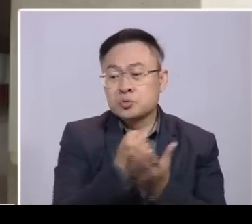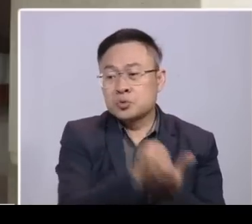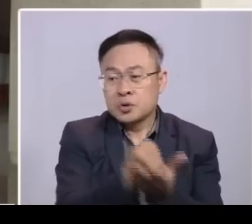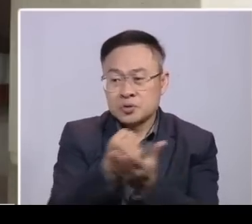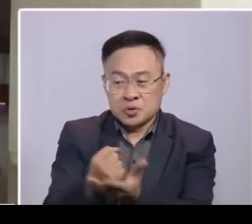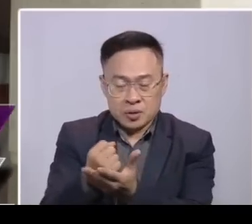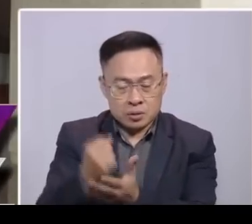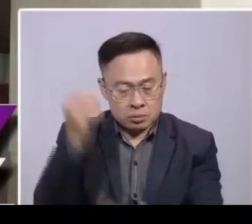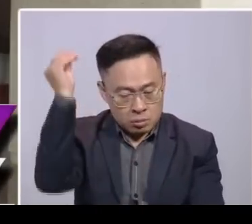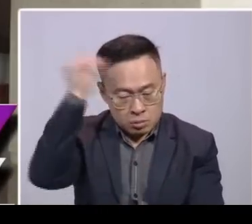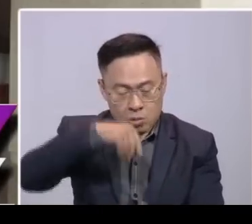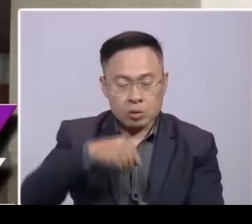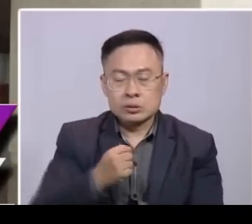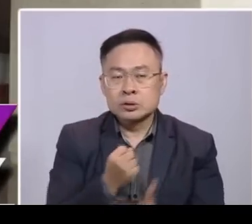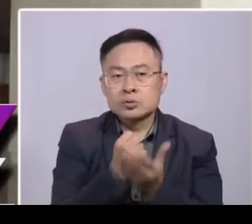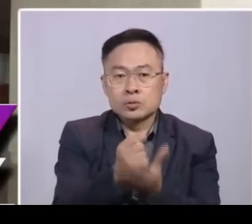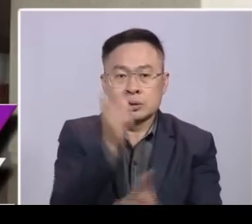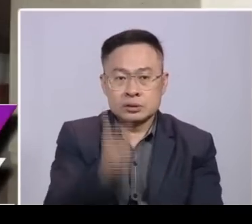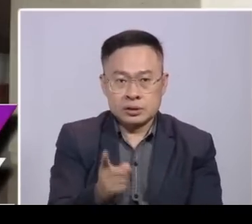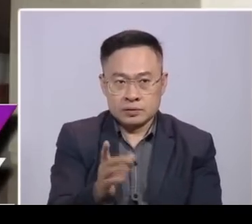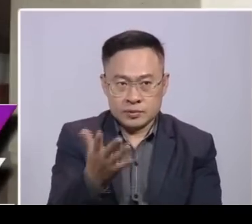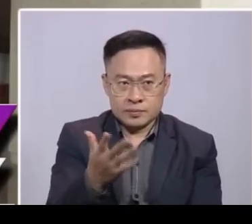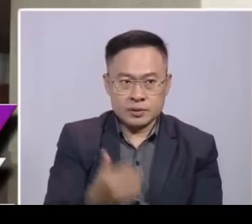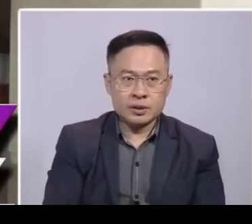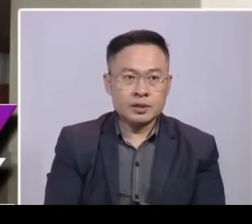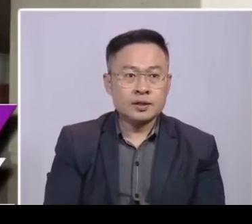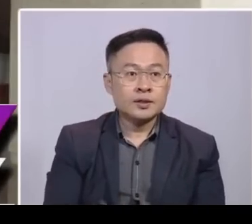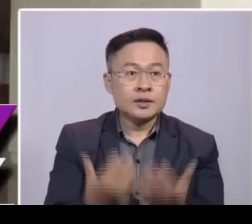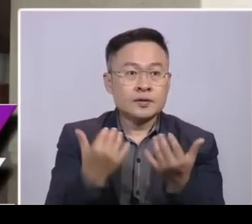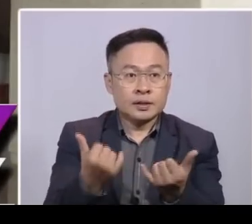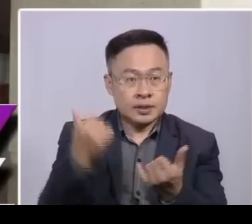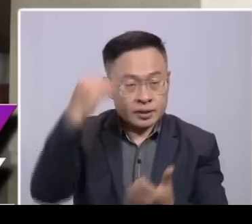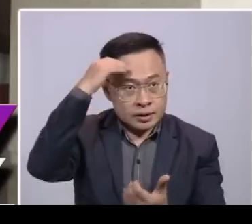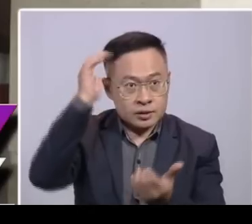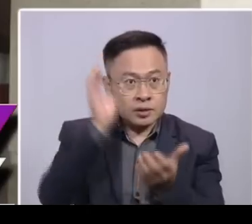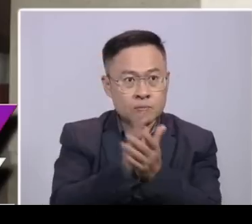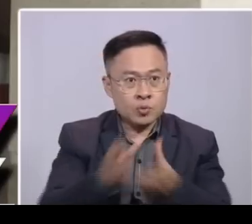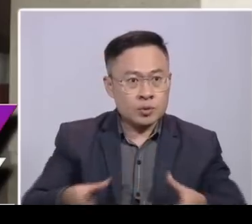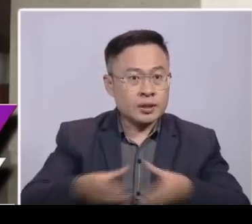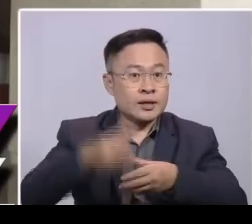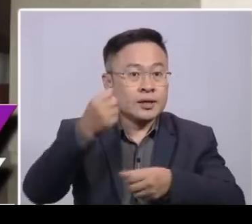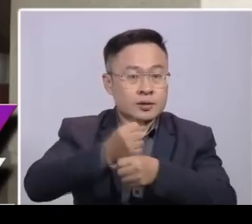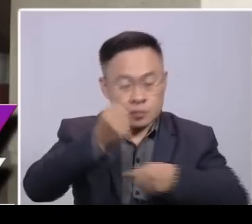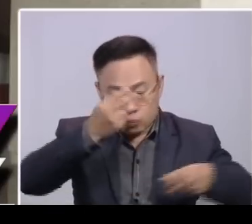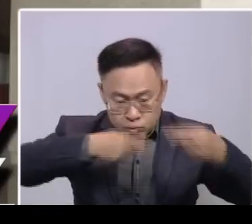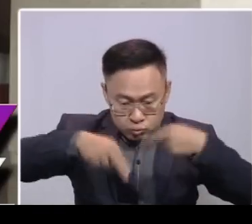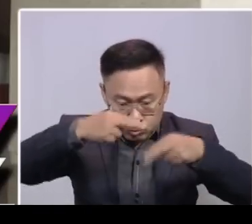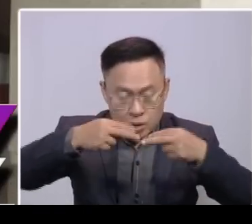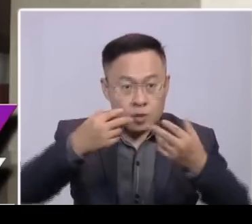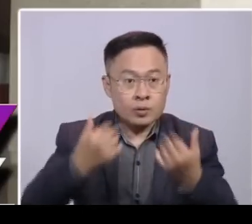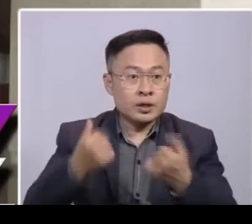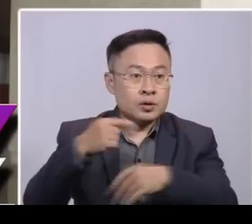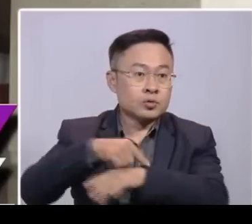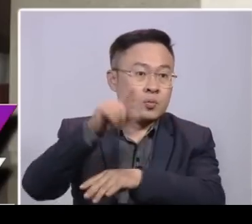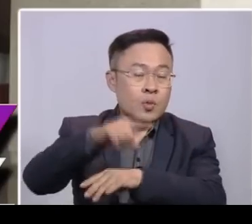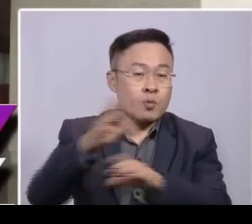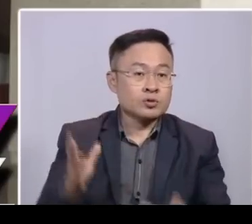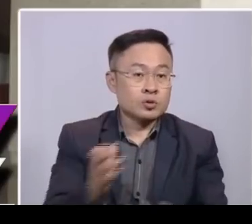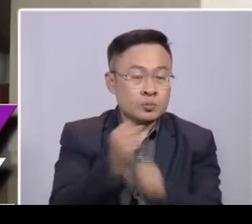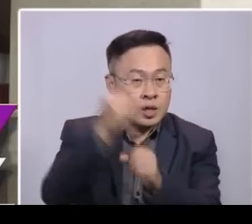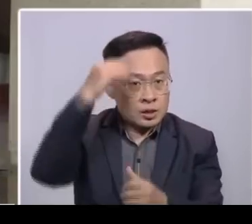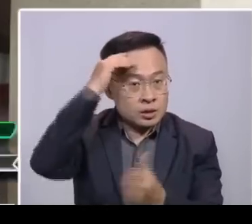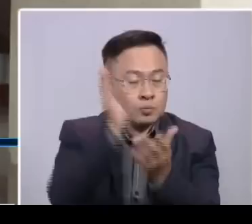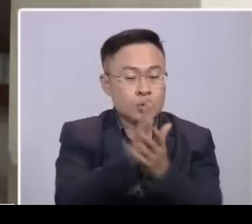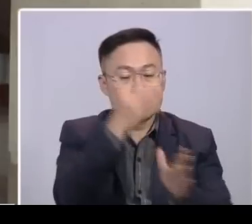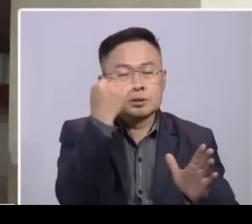พนักงานสอบสวนชุดคลี่คลายคดียิงสารวัตรแบงค์ตำรวจทางหลวงเสียชีวิตนะคะเตรียมประชุมหารือในช่วงบ่ายวันนี้ค่ะว่าจะดำเนินคดีอาญ